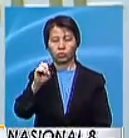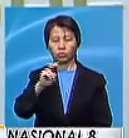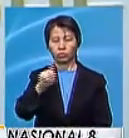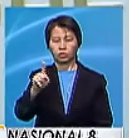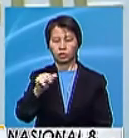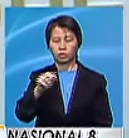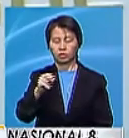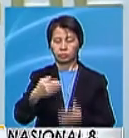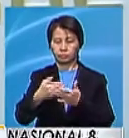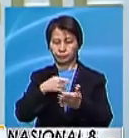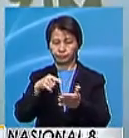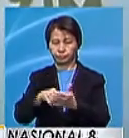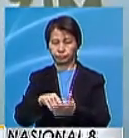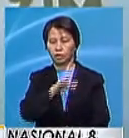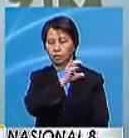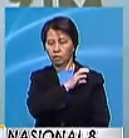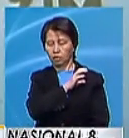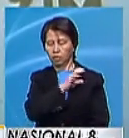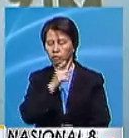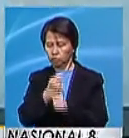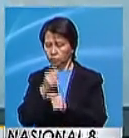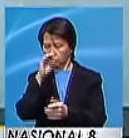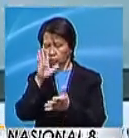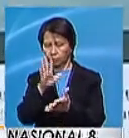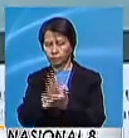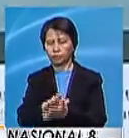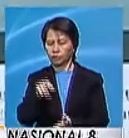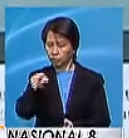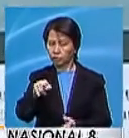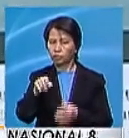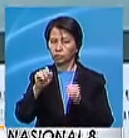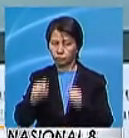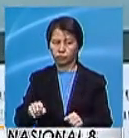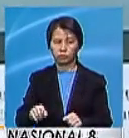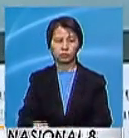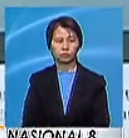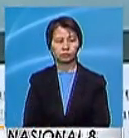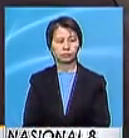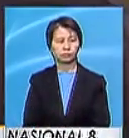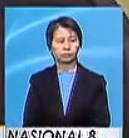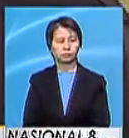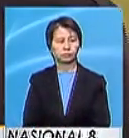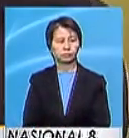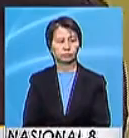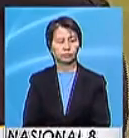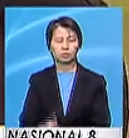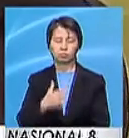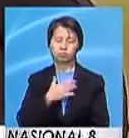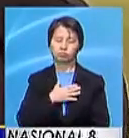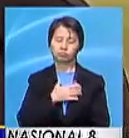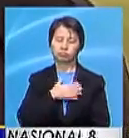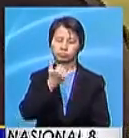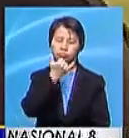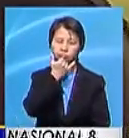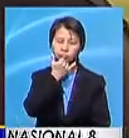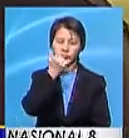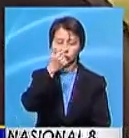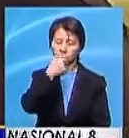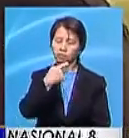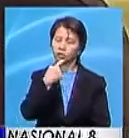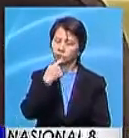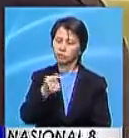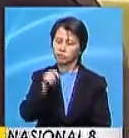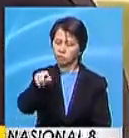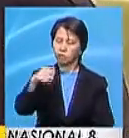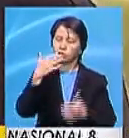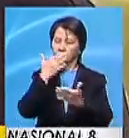ini, jurulatih itu tetap percaya kepada kemampuan Rozaimi. My mistake because I said he's a very good player and